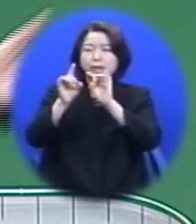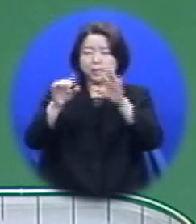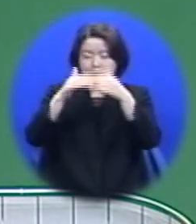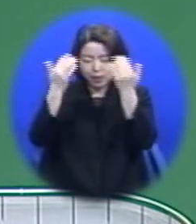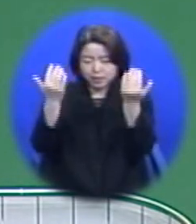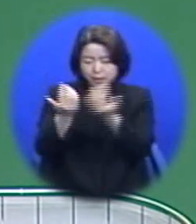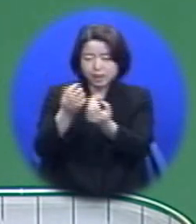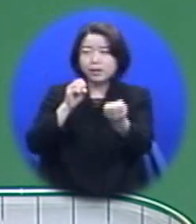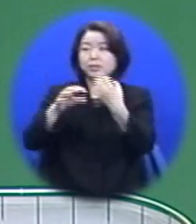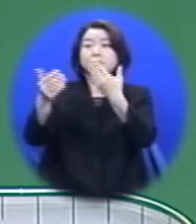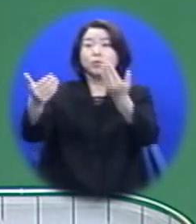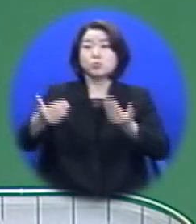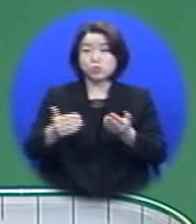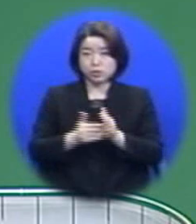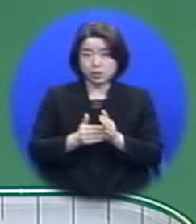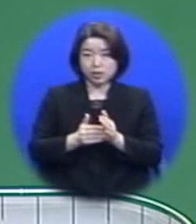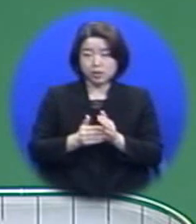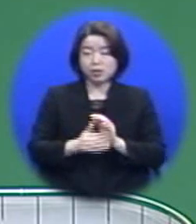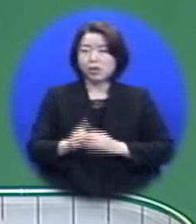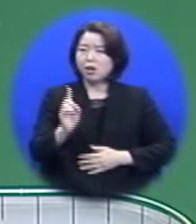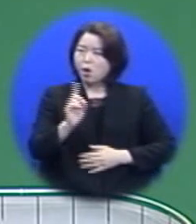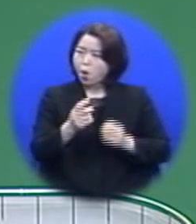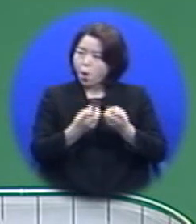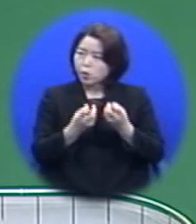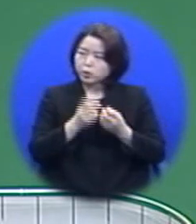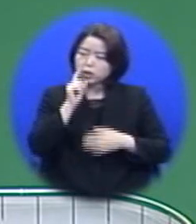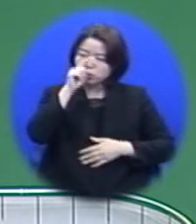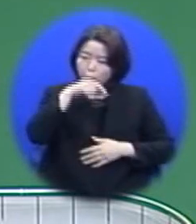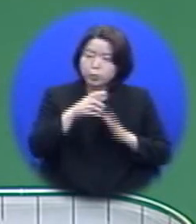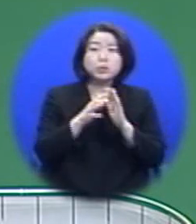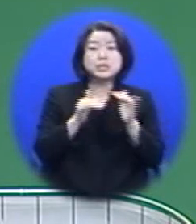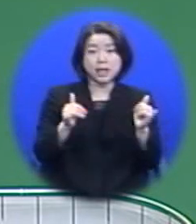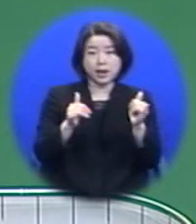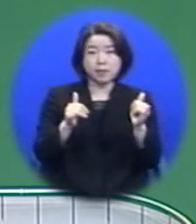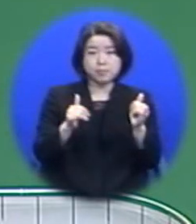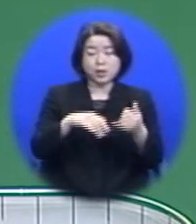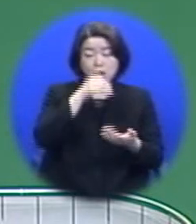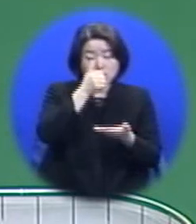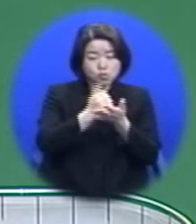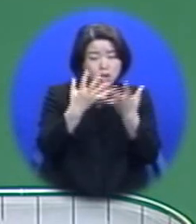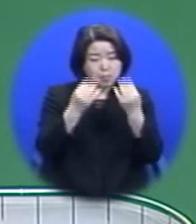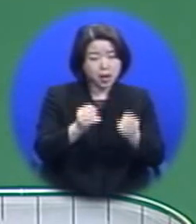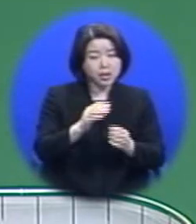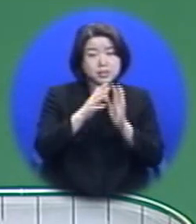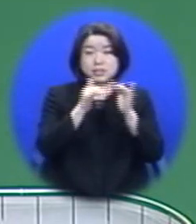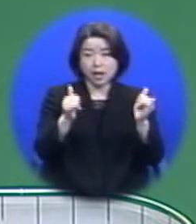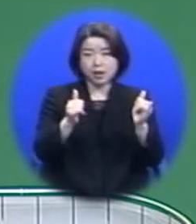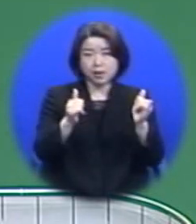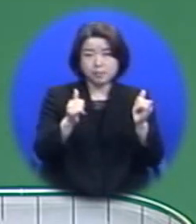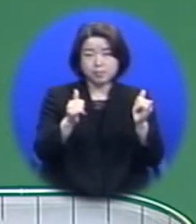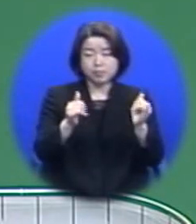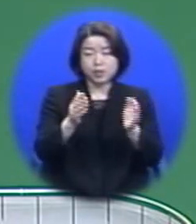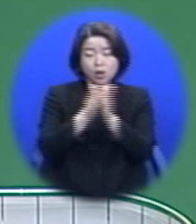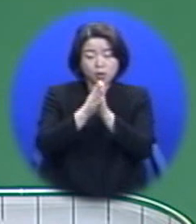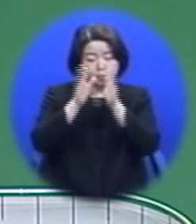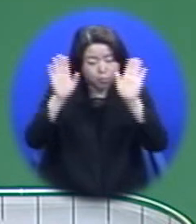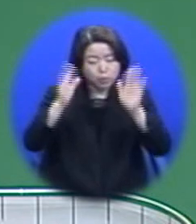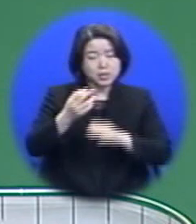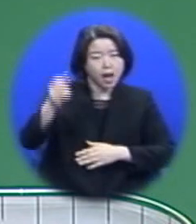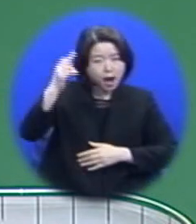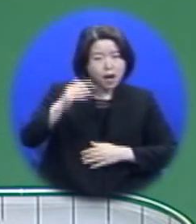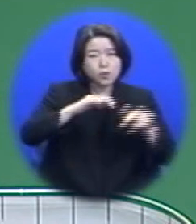주셨다는 어떻게 더러운 사람이 어 죄 많은 사람이 모세도 아론도